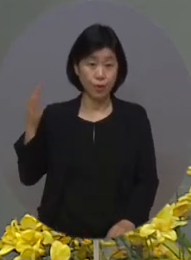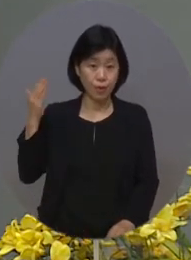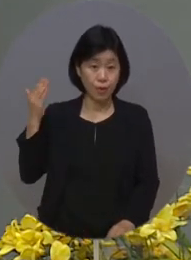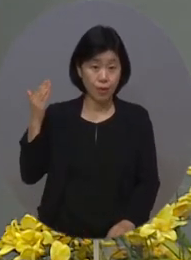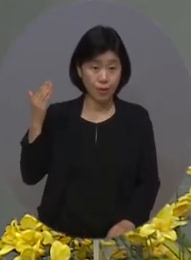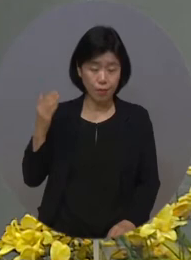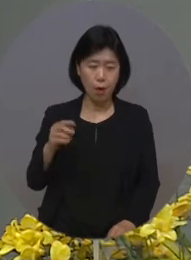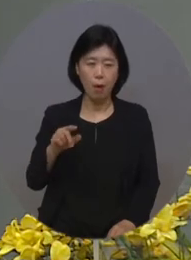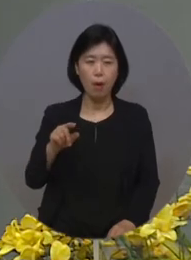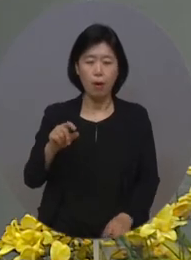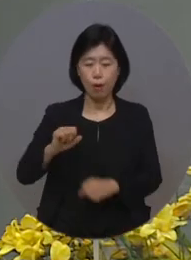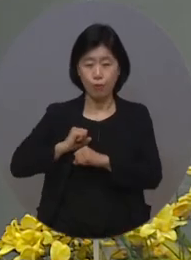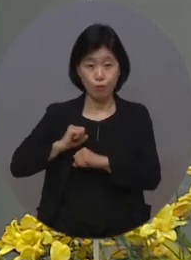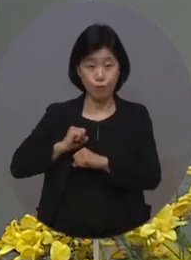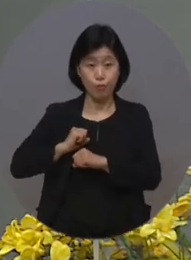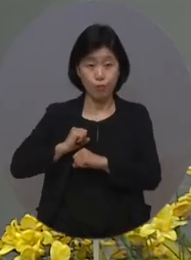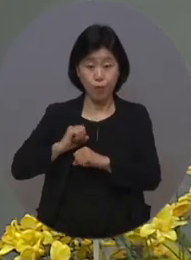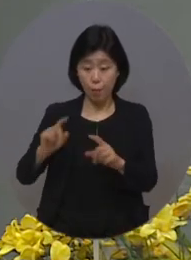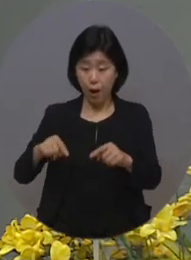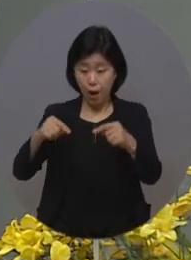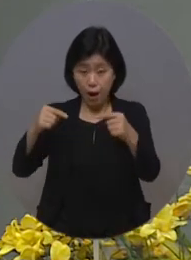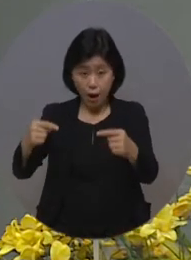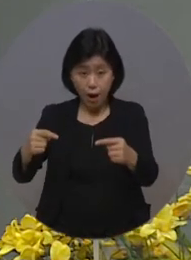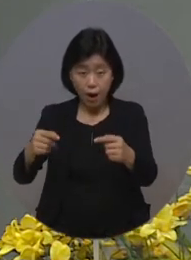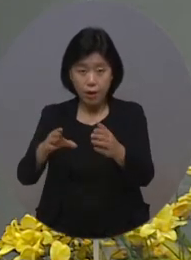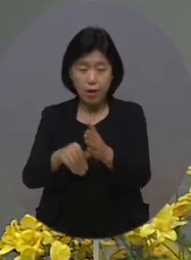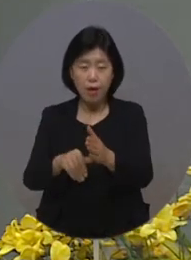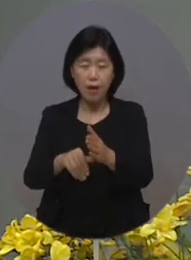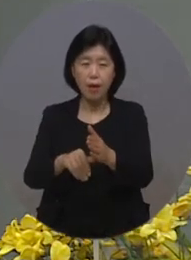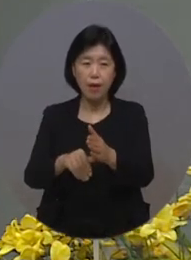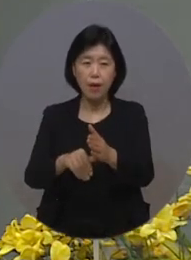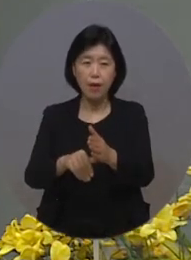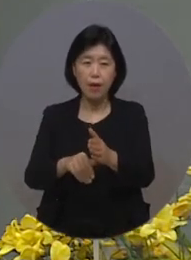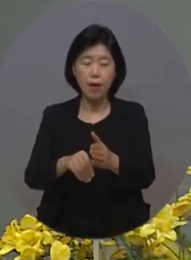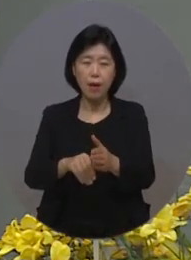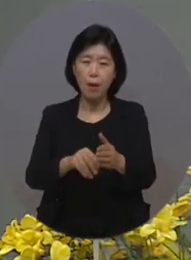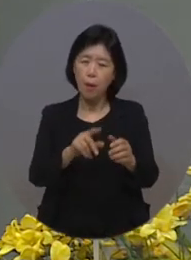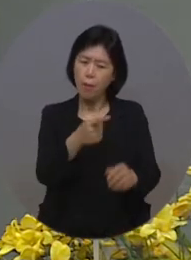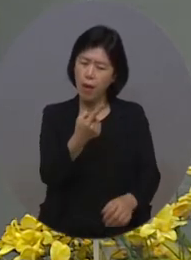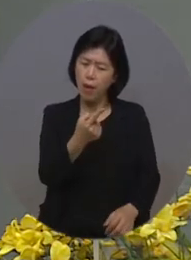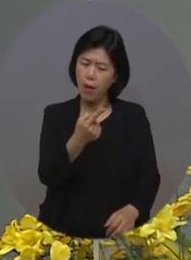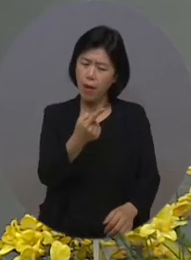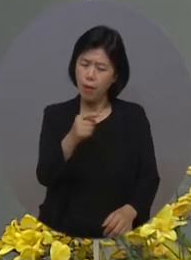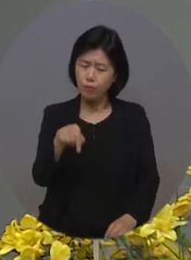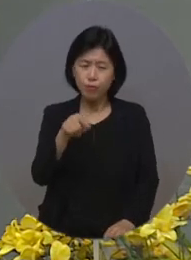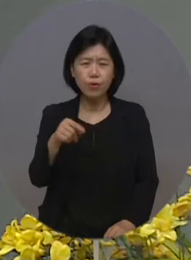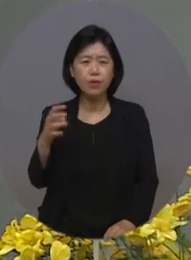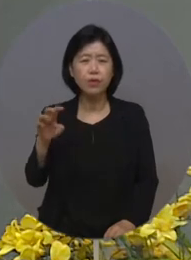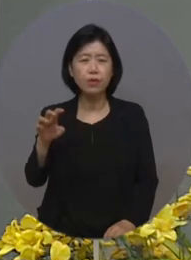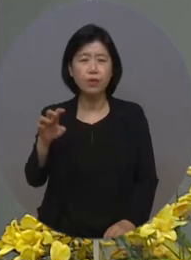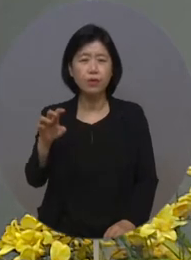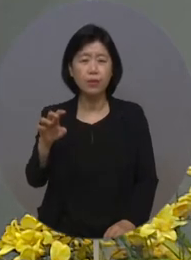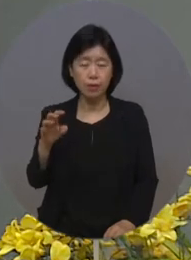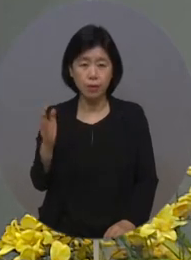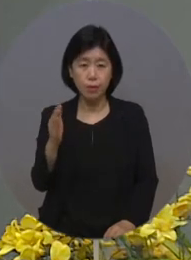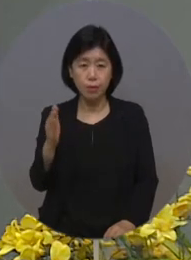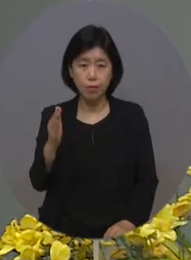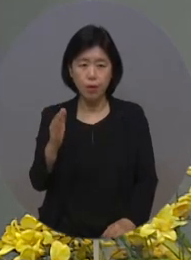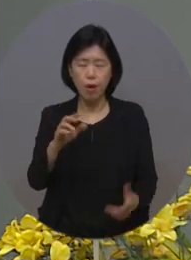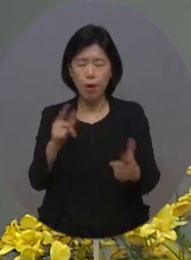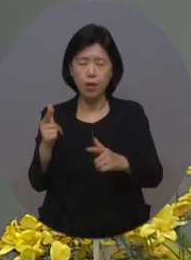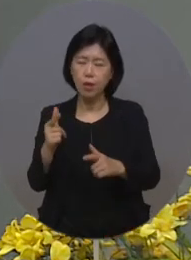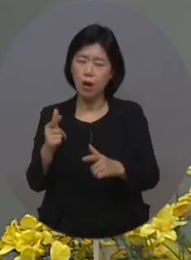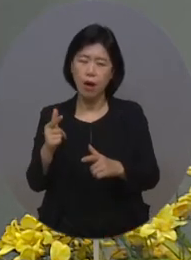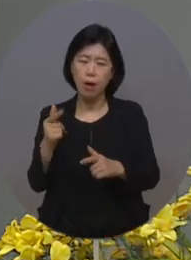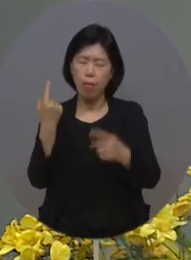40명이 에 극단적인 생활했다고 그러 통계도 나왔더라구요 그래서 좀 부모 교육은 정말 묵묵히 믿어주고